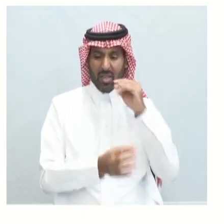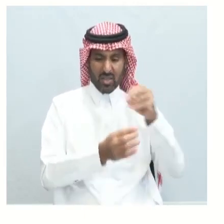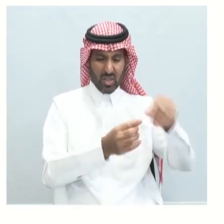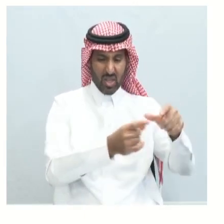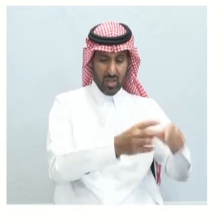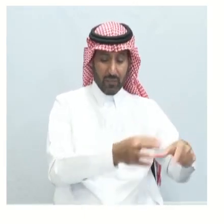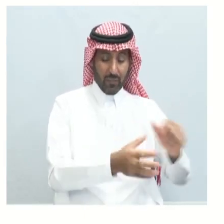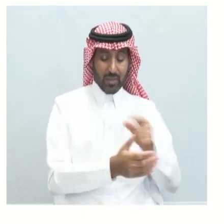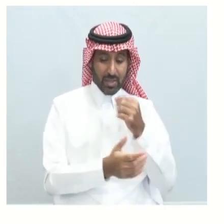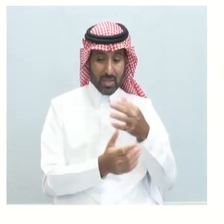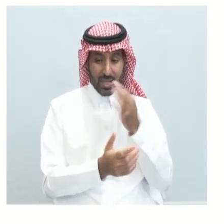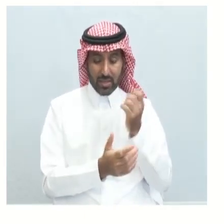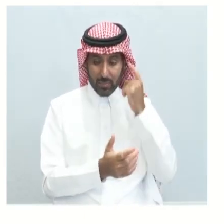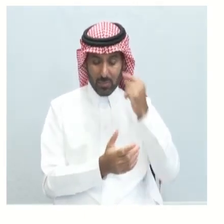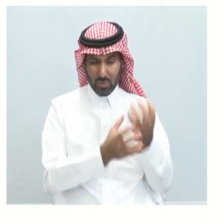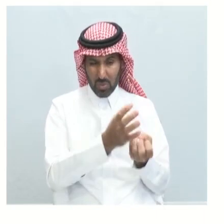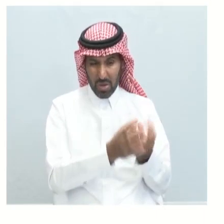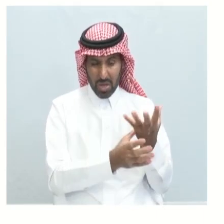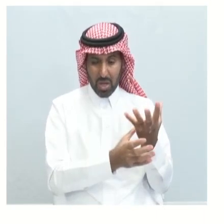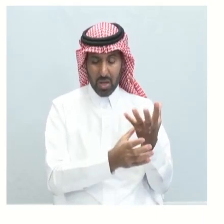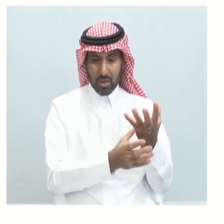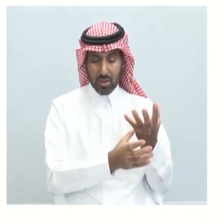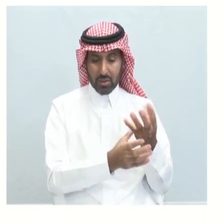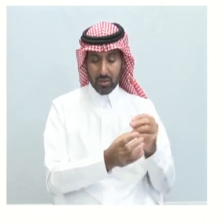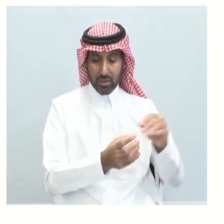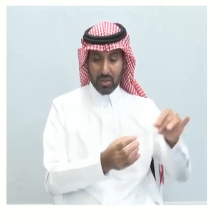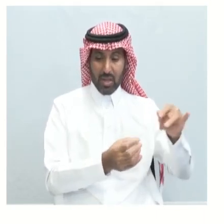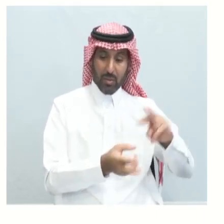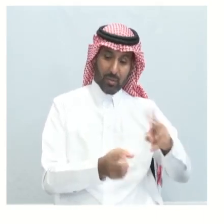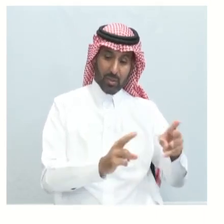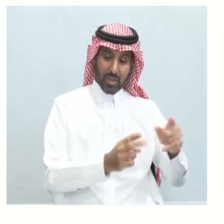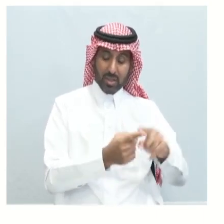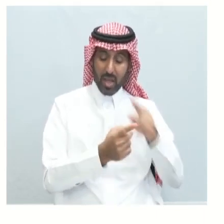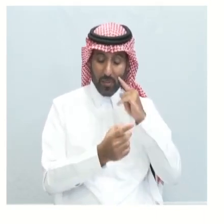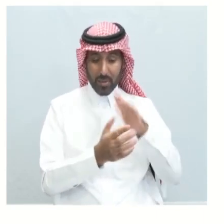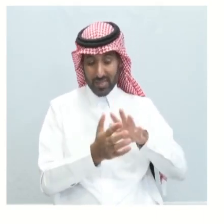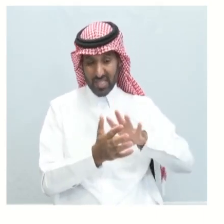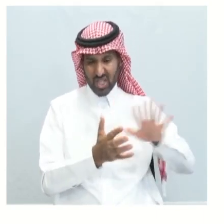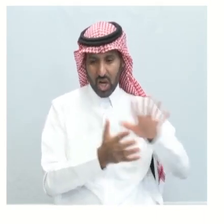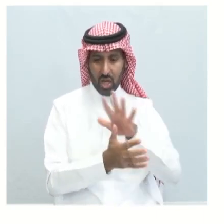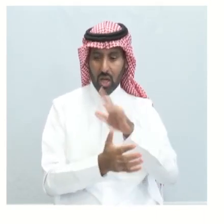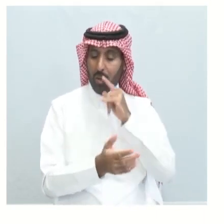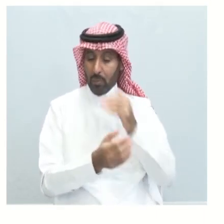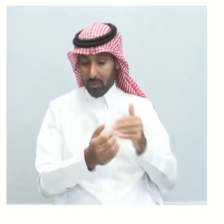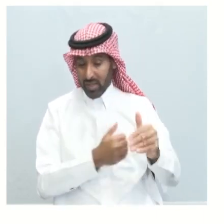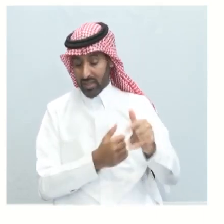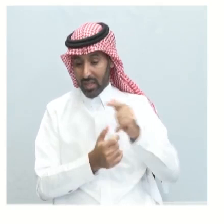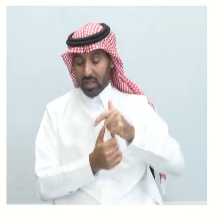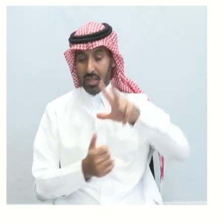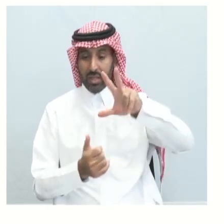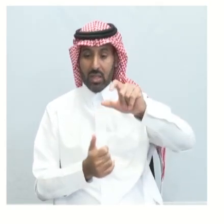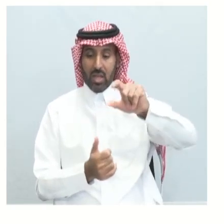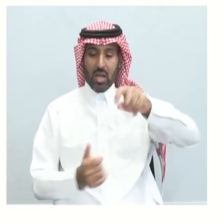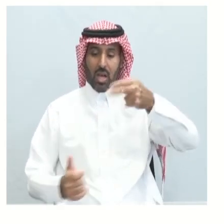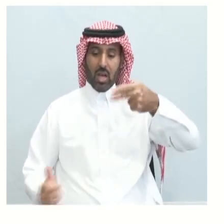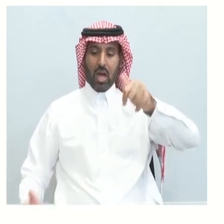وجير ومتبت تميل بدرجات خفيفه نحو الشرق مبتعده عن الدرع العربي